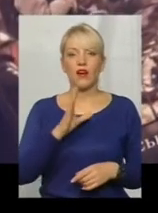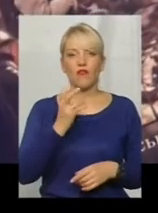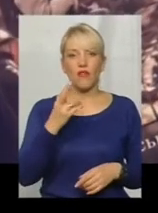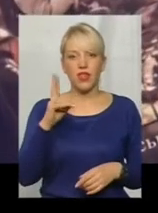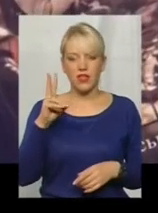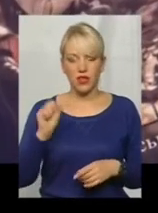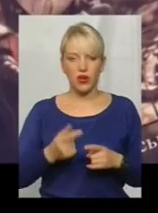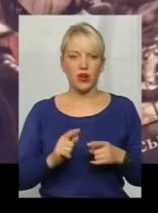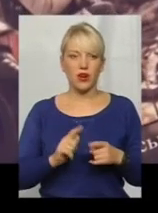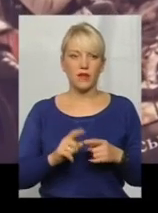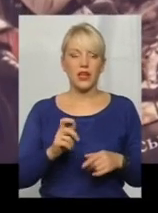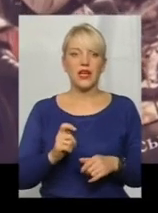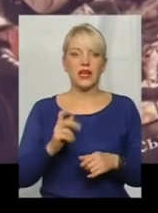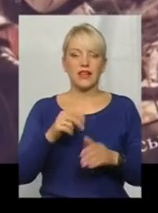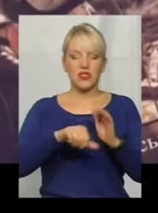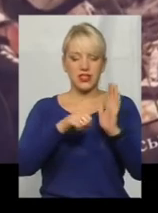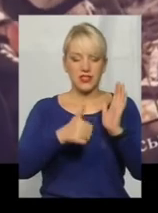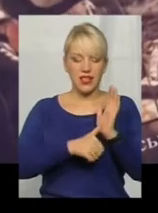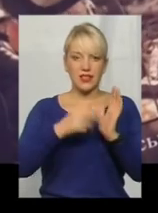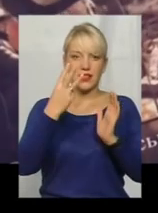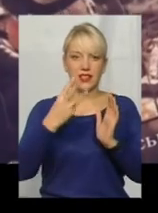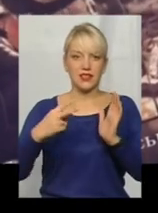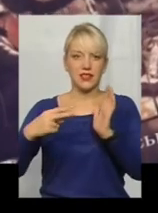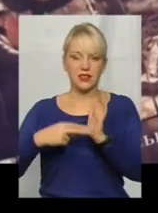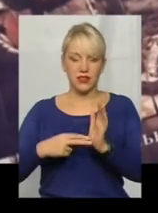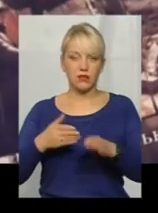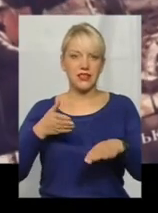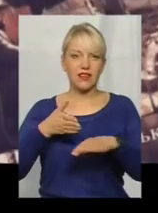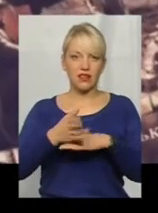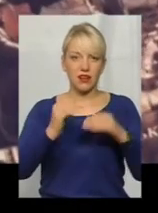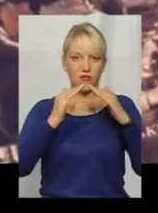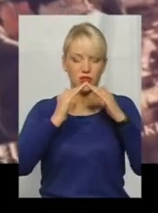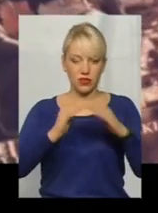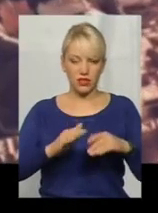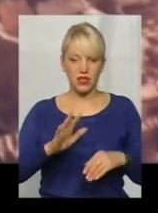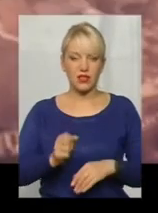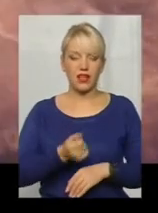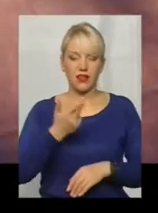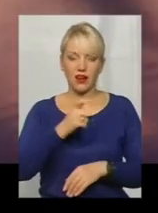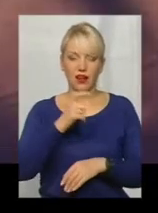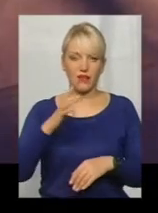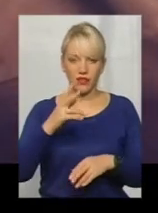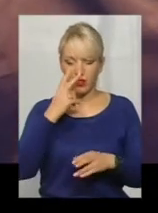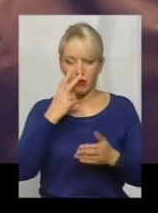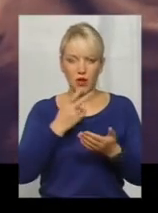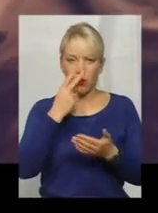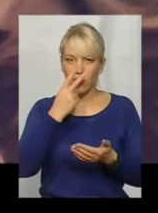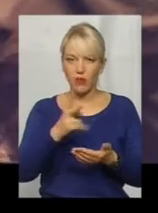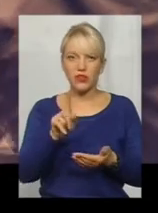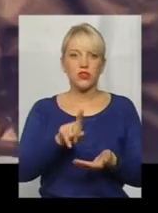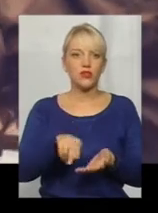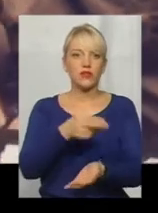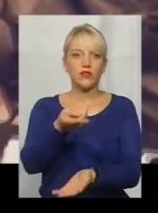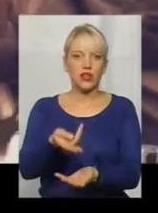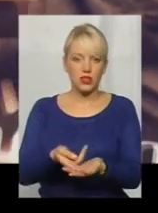ваги вантажівкою заїхав о 16:37. За кілька хвилин його виявили непритомним у ангарі. Одразу викликали карету